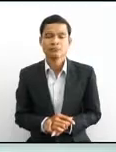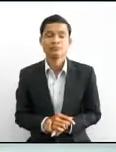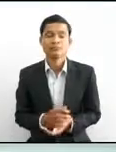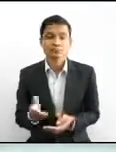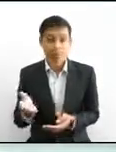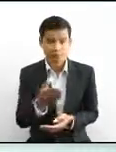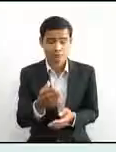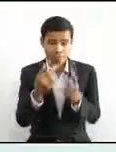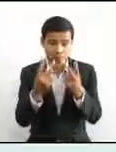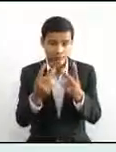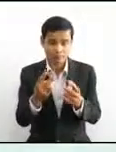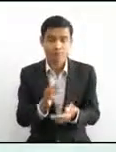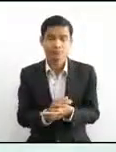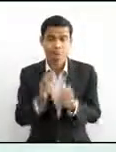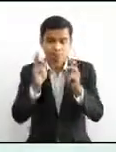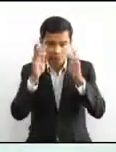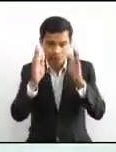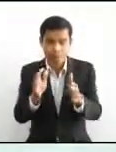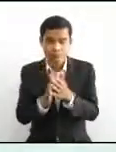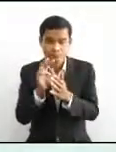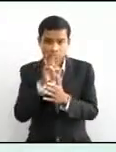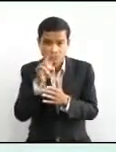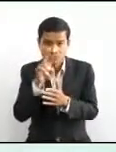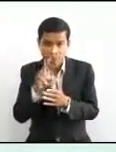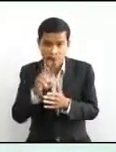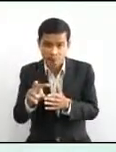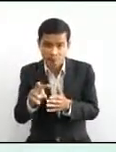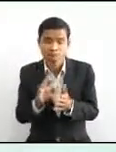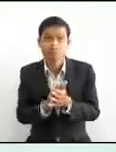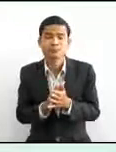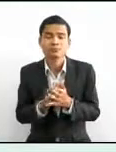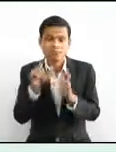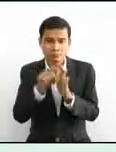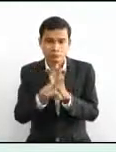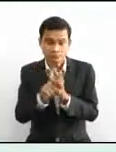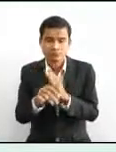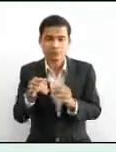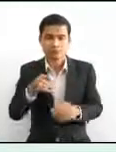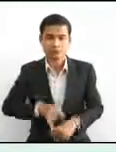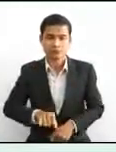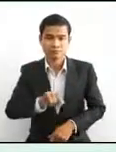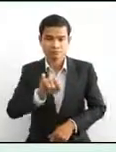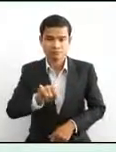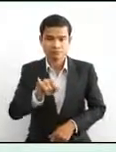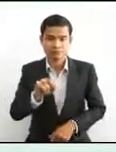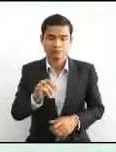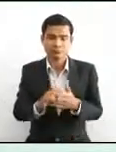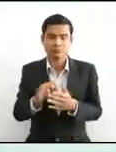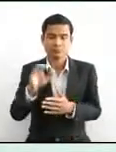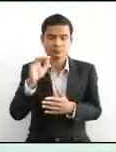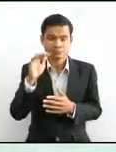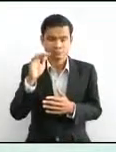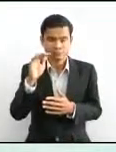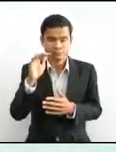chà là con mớ là kêu ai này con sẽ đập ná chân đoàn chân thá chào bóng lúa